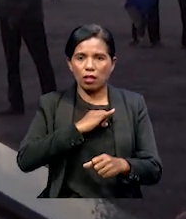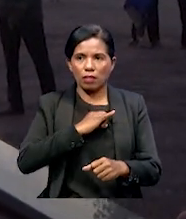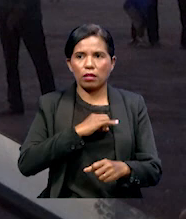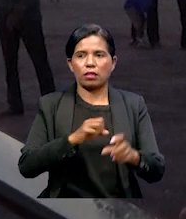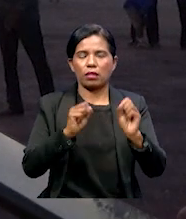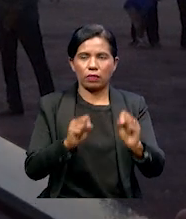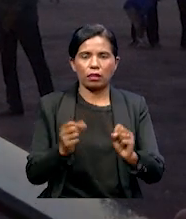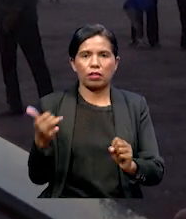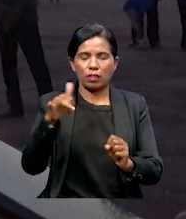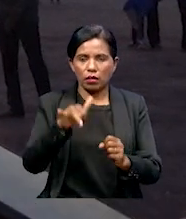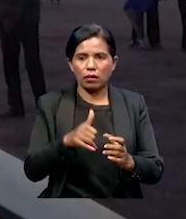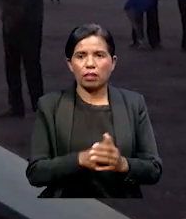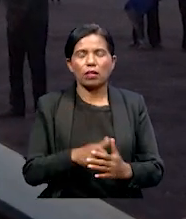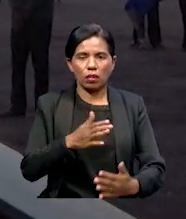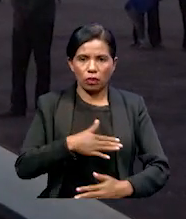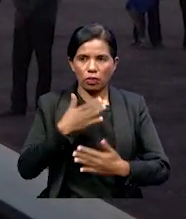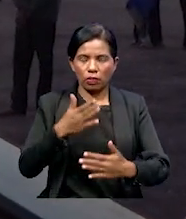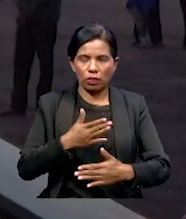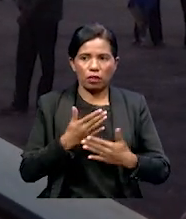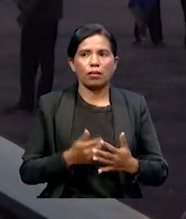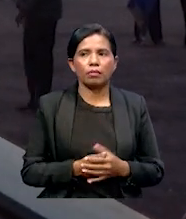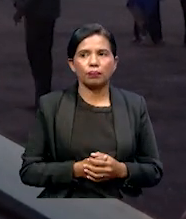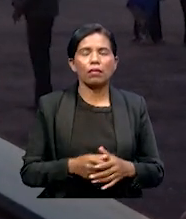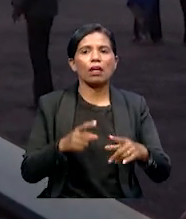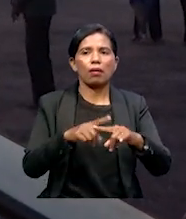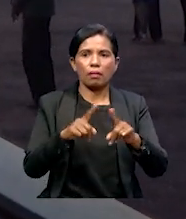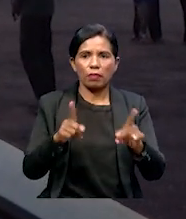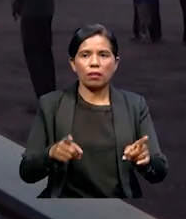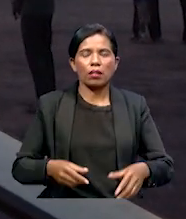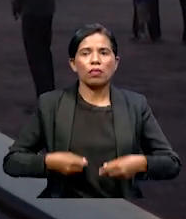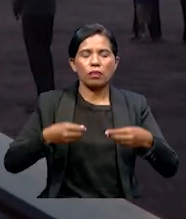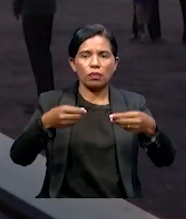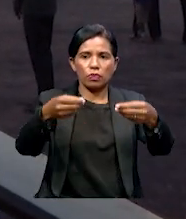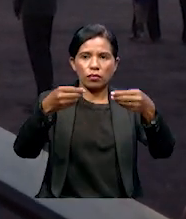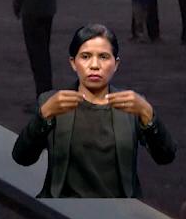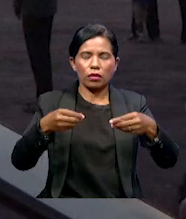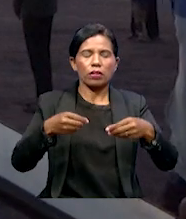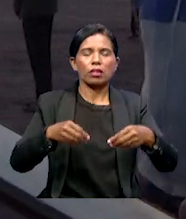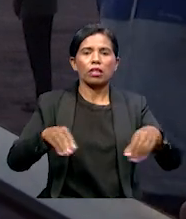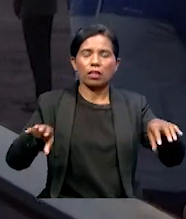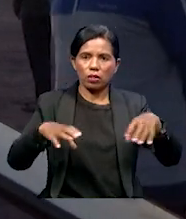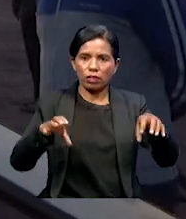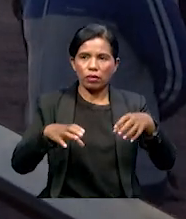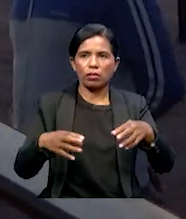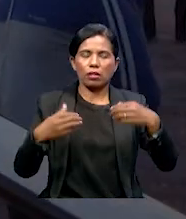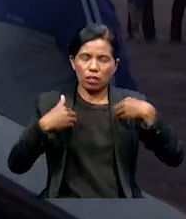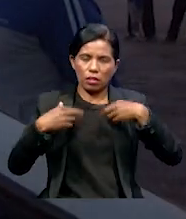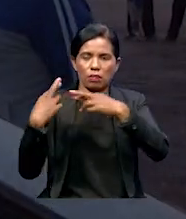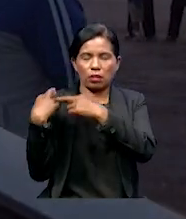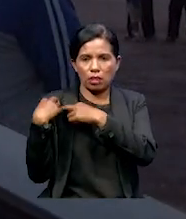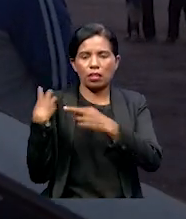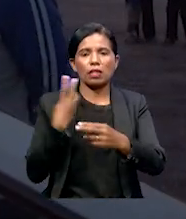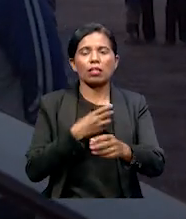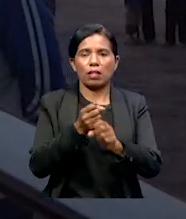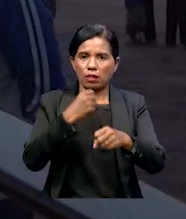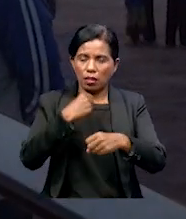sa contente alegri mai vemos fo servisu fo responsabilidade ida atu ita halo servisu